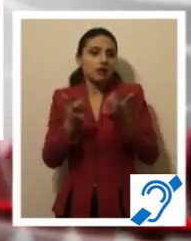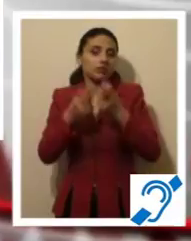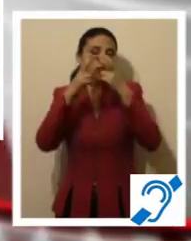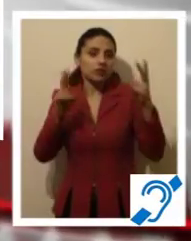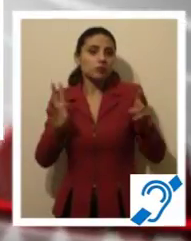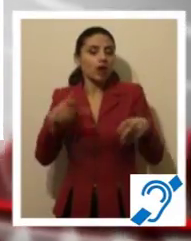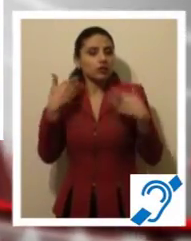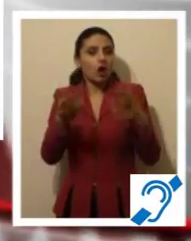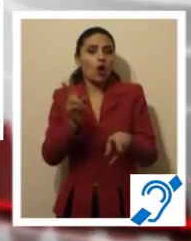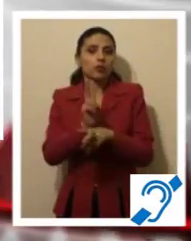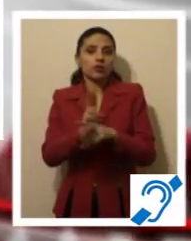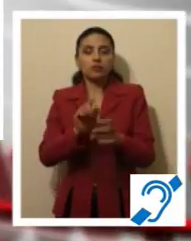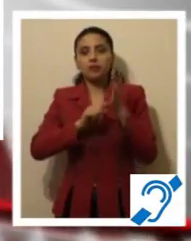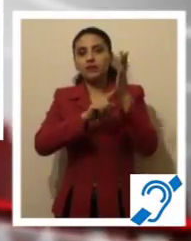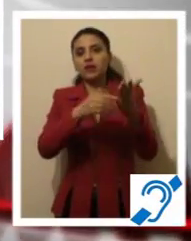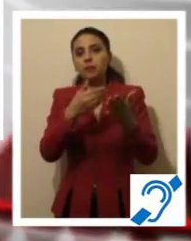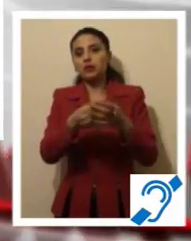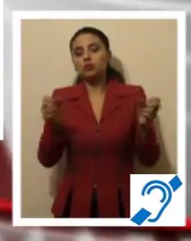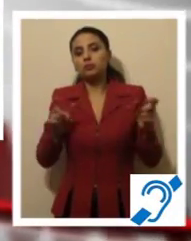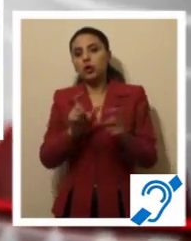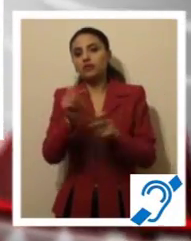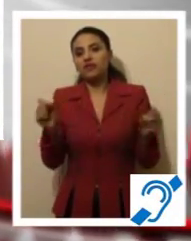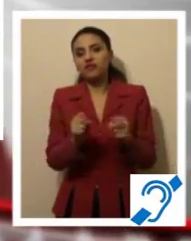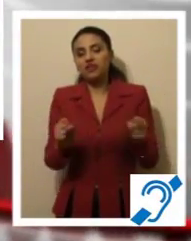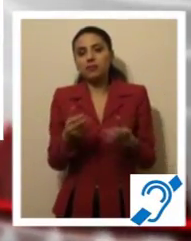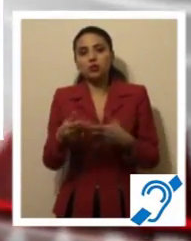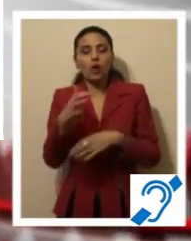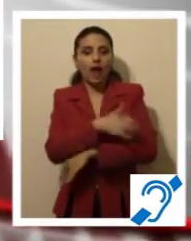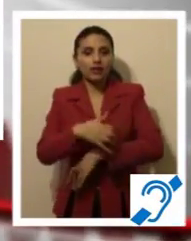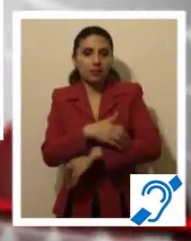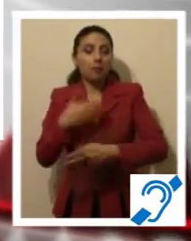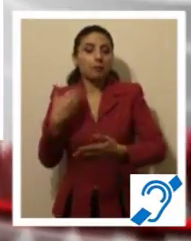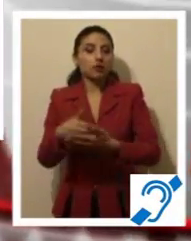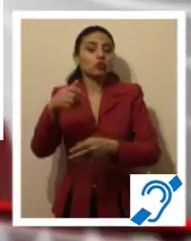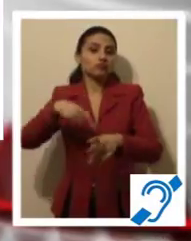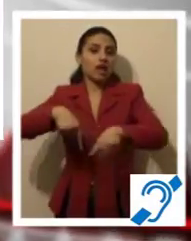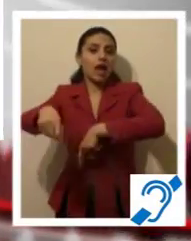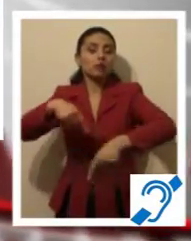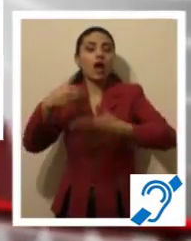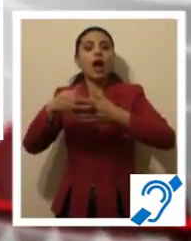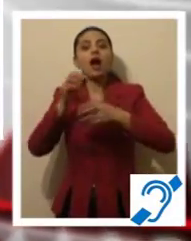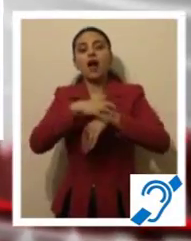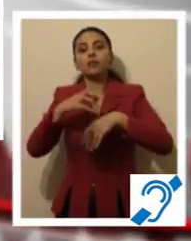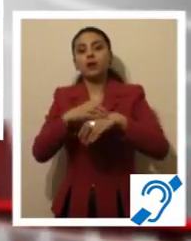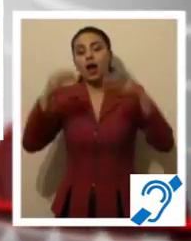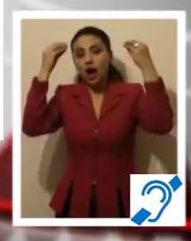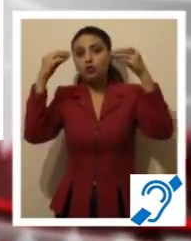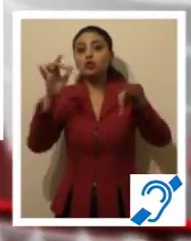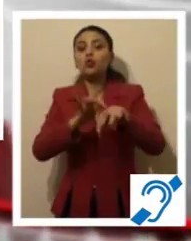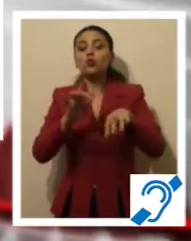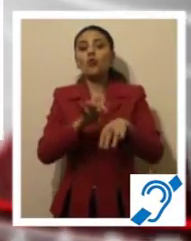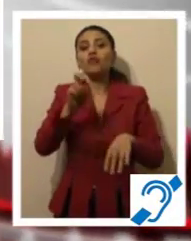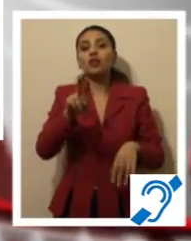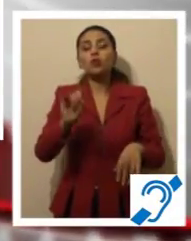oferi protecție față de acțiunea directă a frigului și zăpezii. Pentru transportatorii de animale vii, specialiștii veterinari recomandă să nu